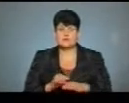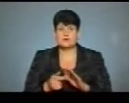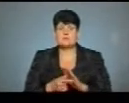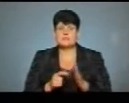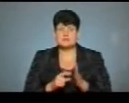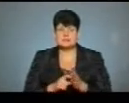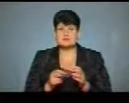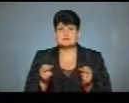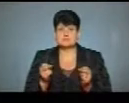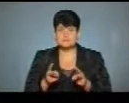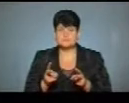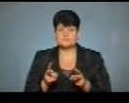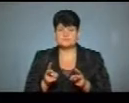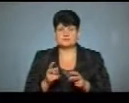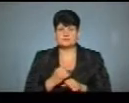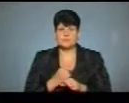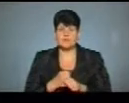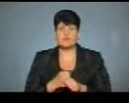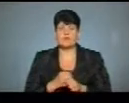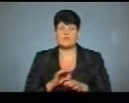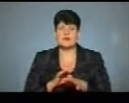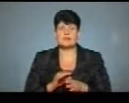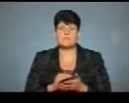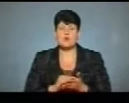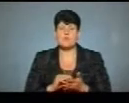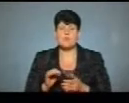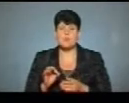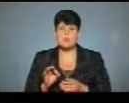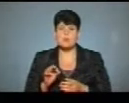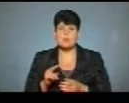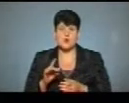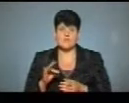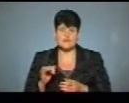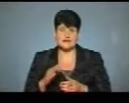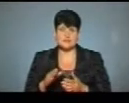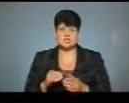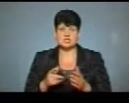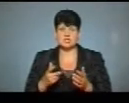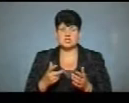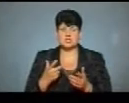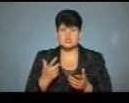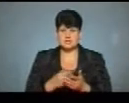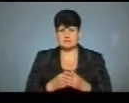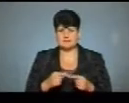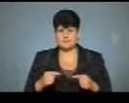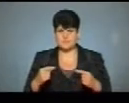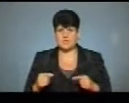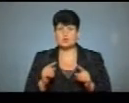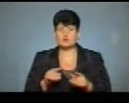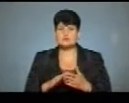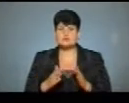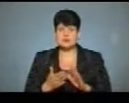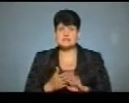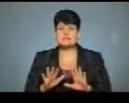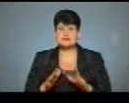які спеціально оснащені для проведення профілактичних щеплень, де є аптечки невідкладних станів і все інше. І тому ситуація